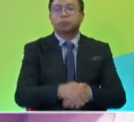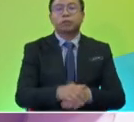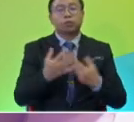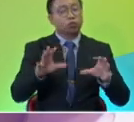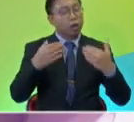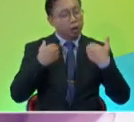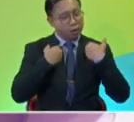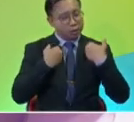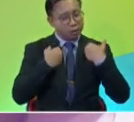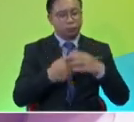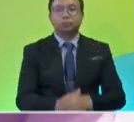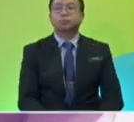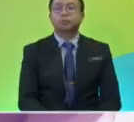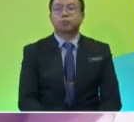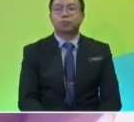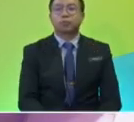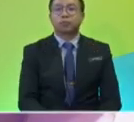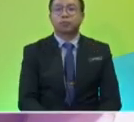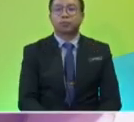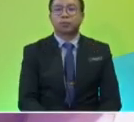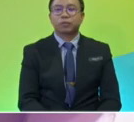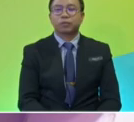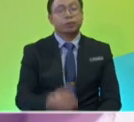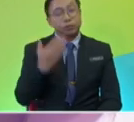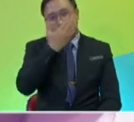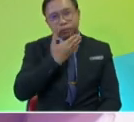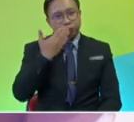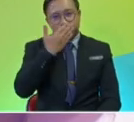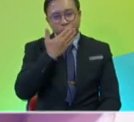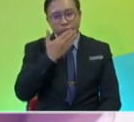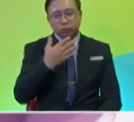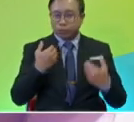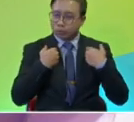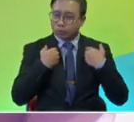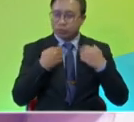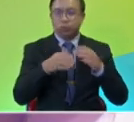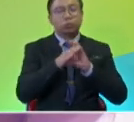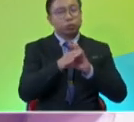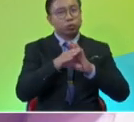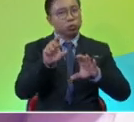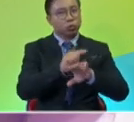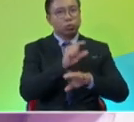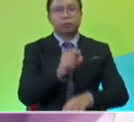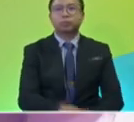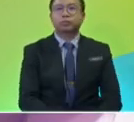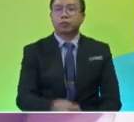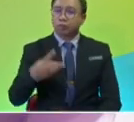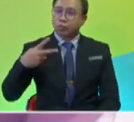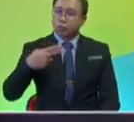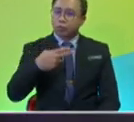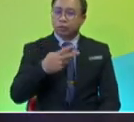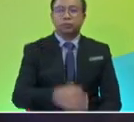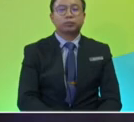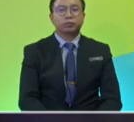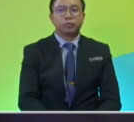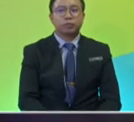belon kita dah ada A ni kan tempat tisu ni kemudian kita ada benda lainlah contohnya kita gunakan kita perlukan gunting Cikgu gunting